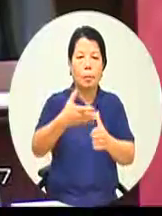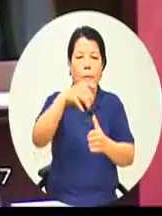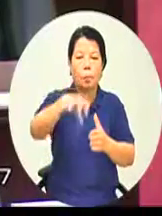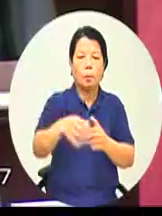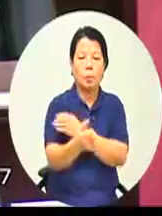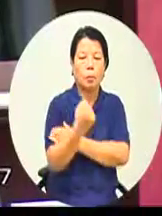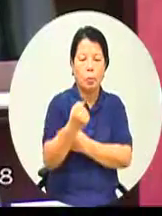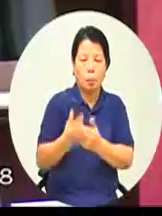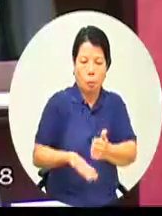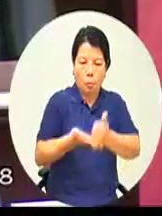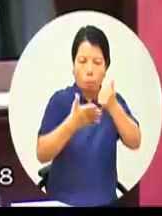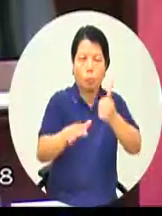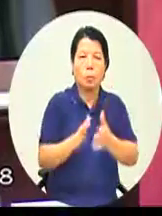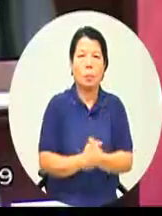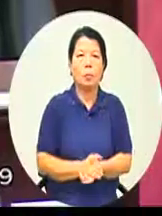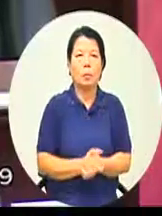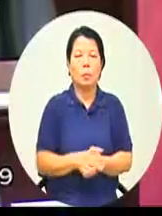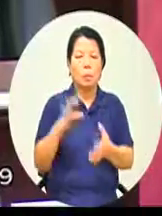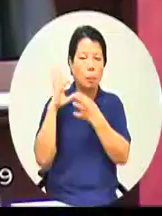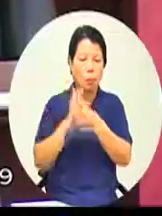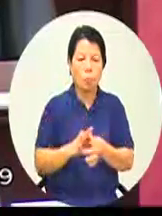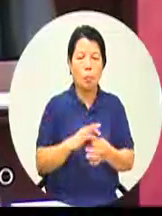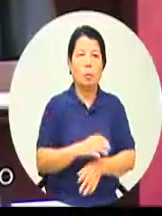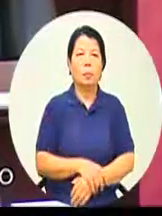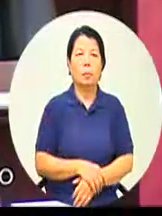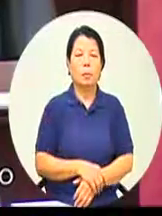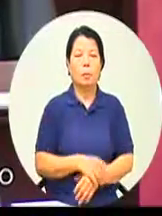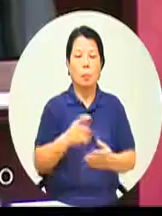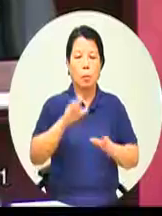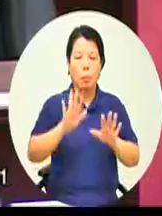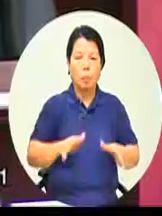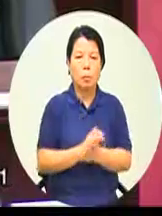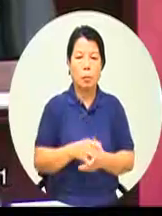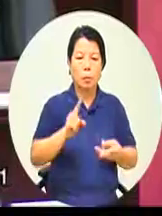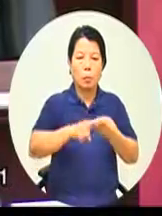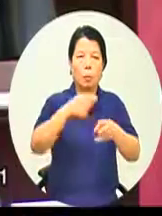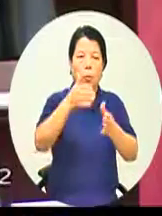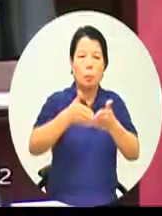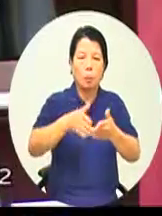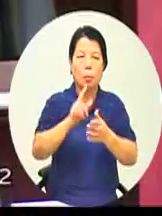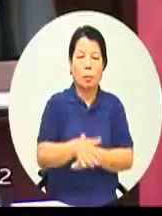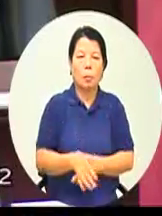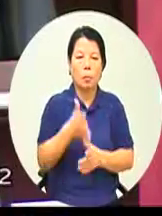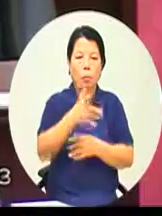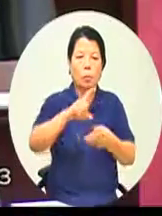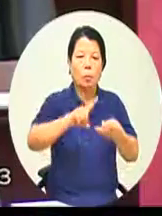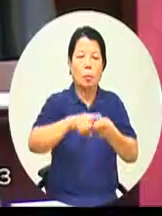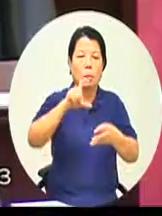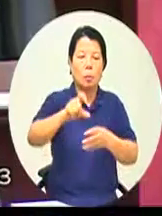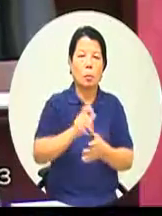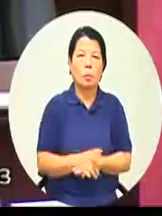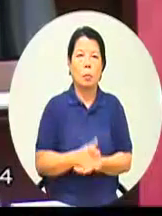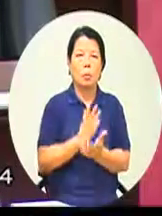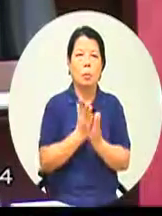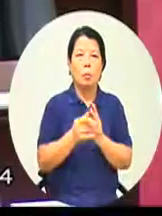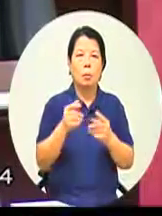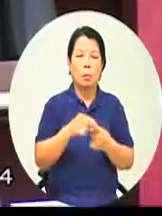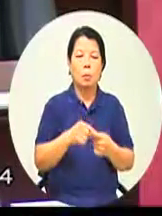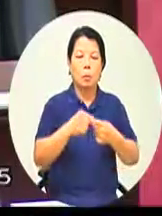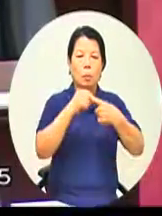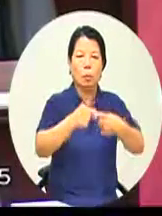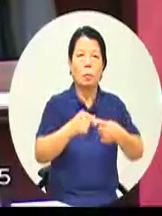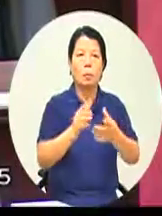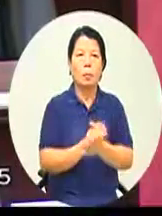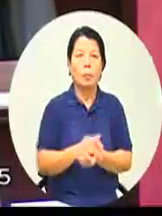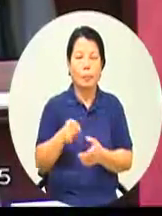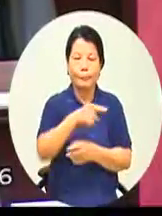的肯定，努力的持续下去。那我想今天我主要要咨询的议题大概有几项。 第一项，我想